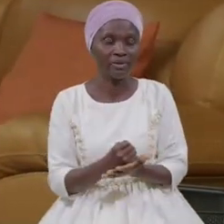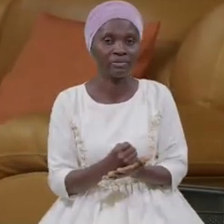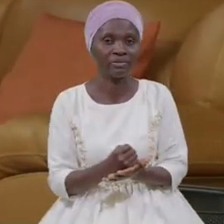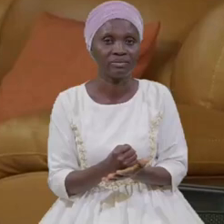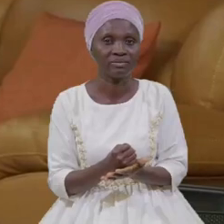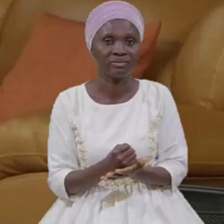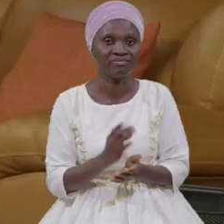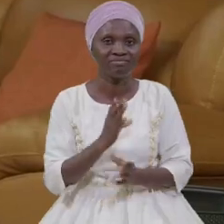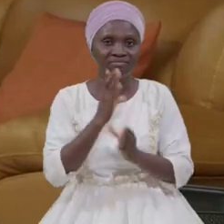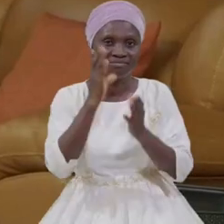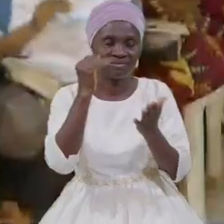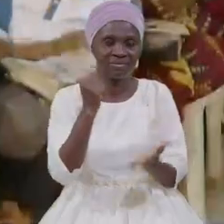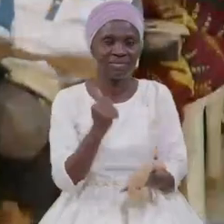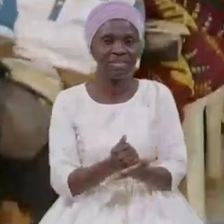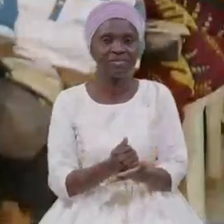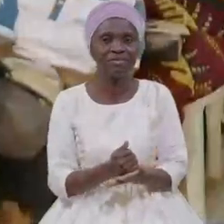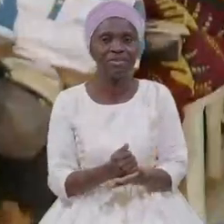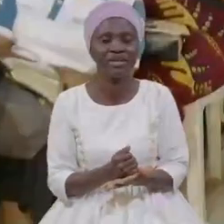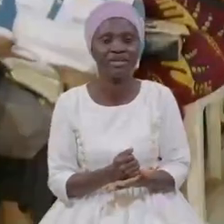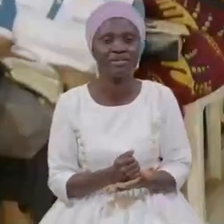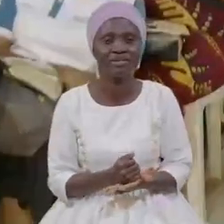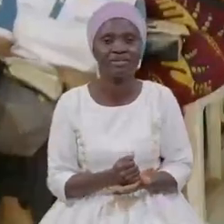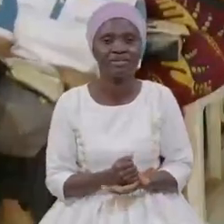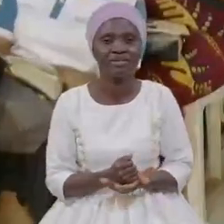Pourquoi votre amen si loin comme ça?